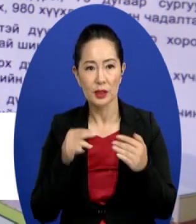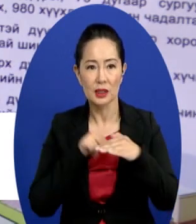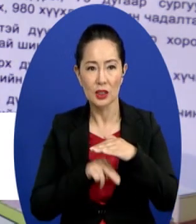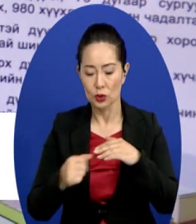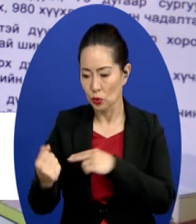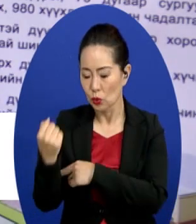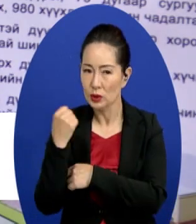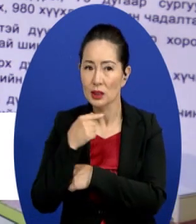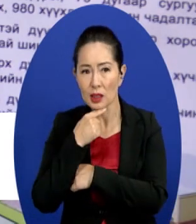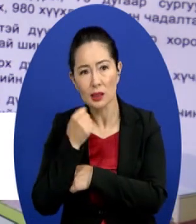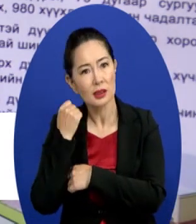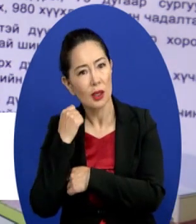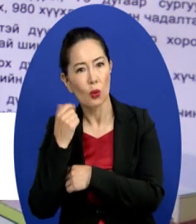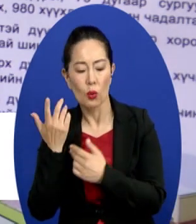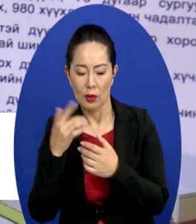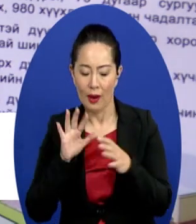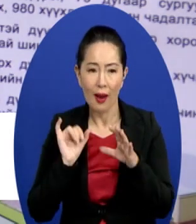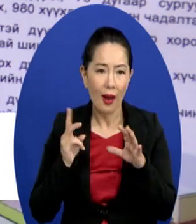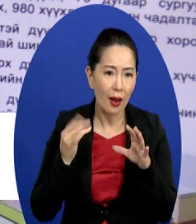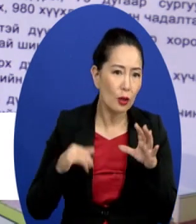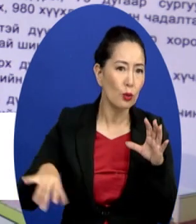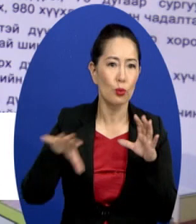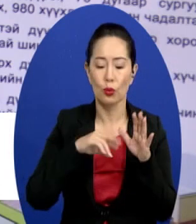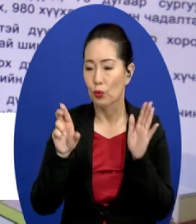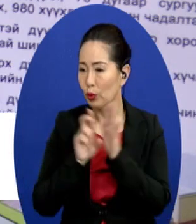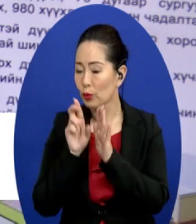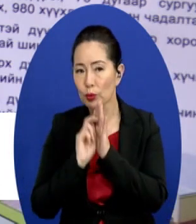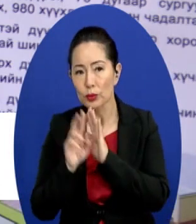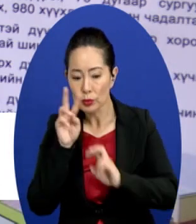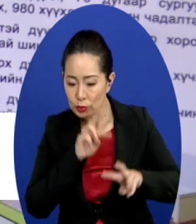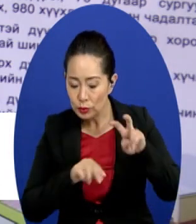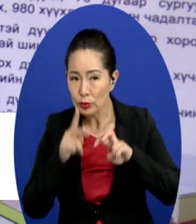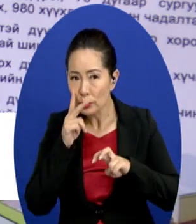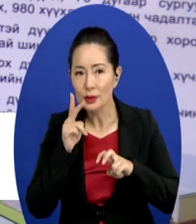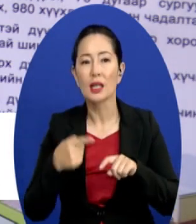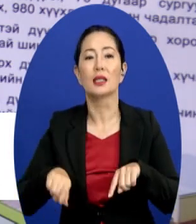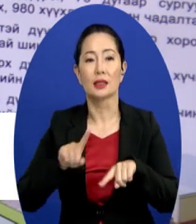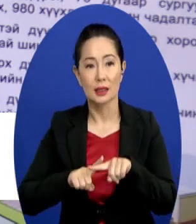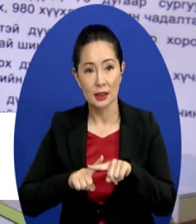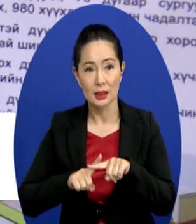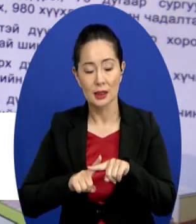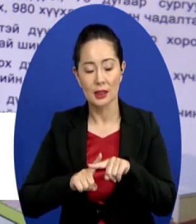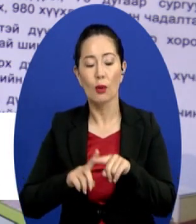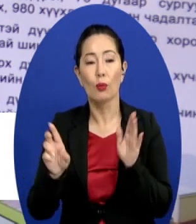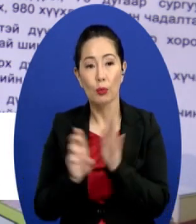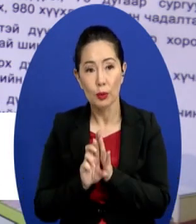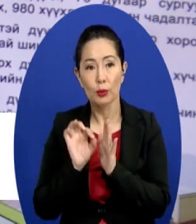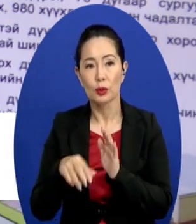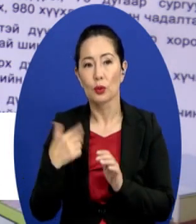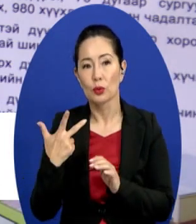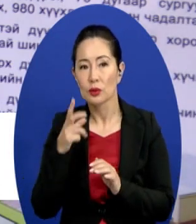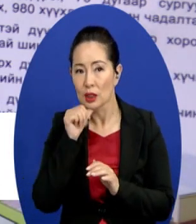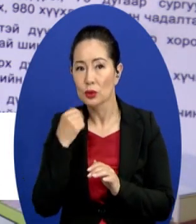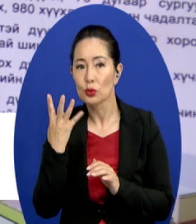хүчин чадал хүрч ийн үү, бүх анги танхим болж ийн үү гэж тийм ээ. Тооцоо хийж судалгаа үзээд тэгээд хэрвээ дээр нь ахиад цана болцоо гарах юм бол 3 4